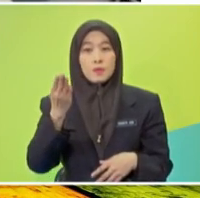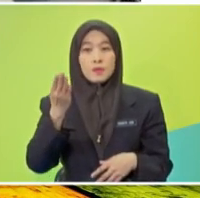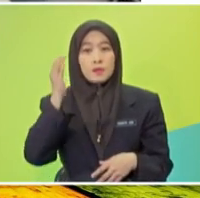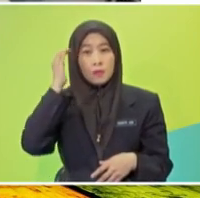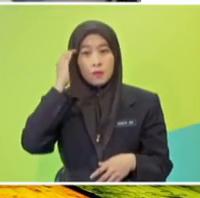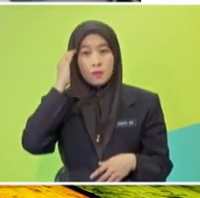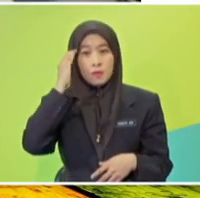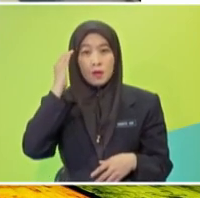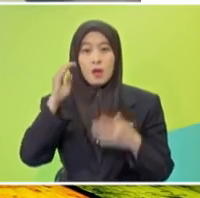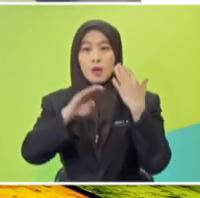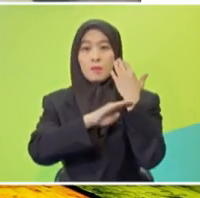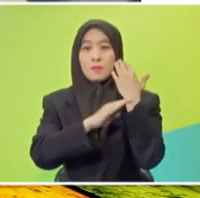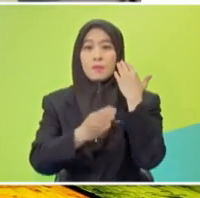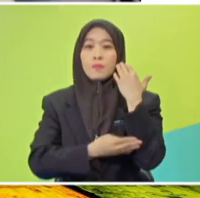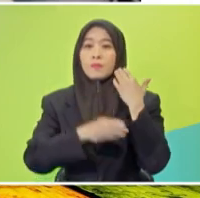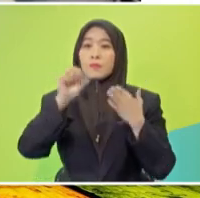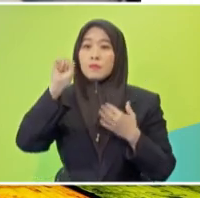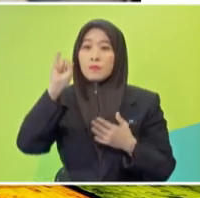bakulsia oke